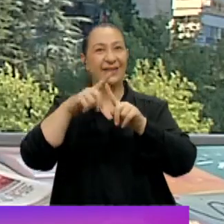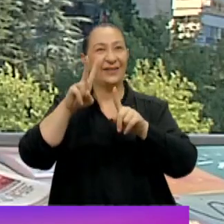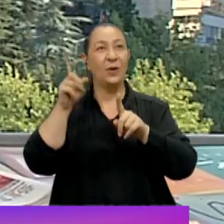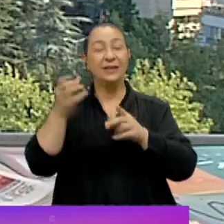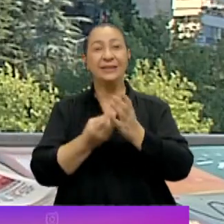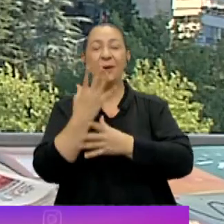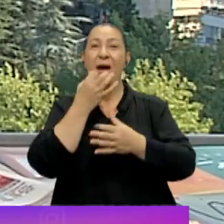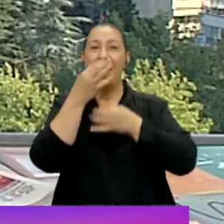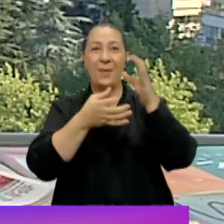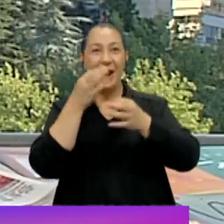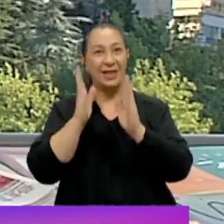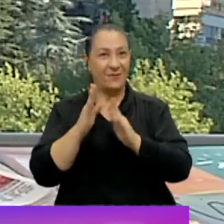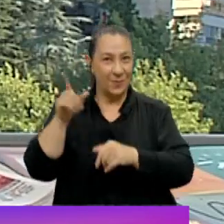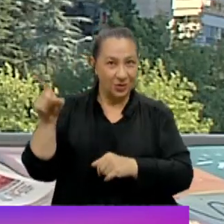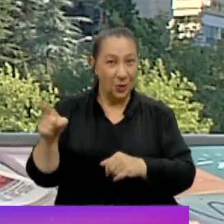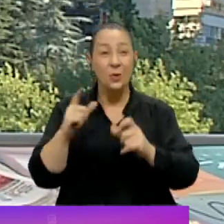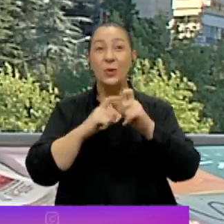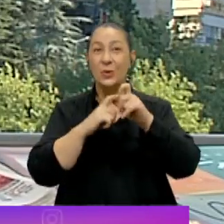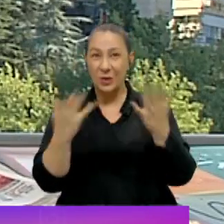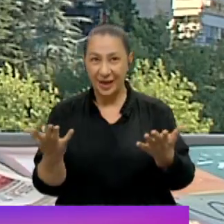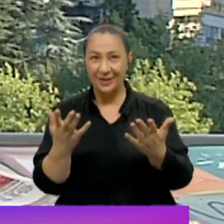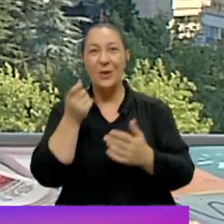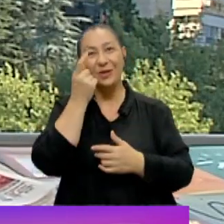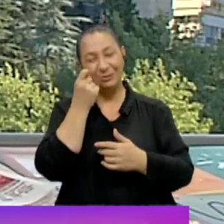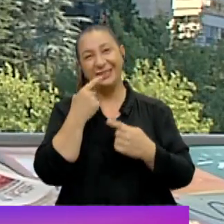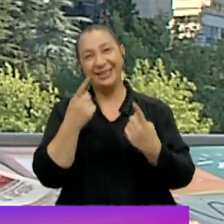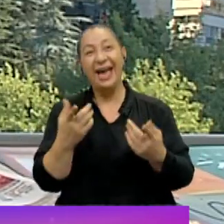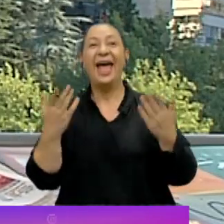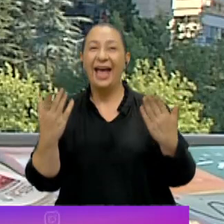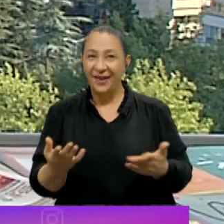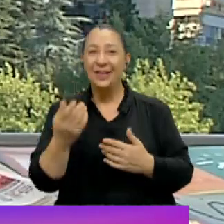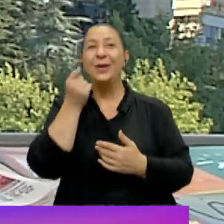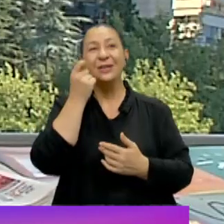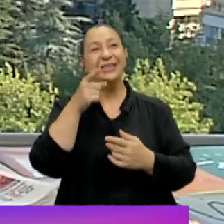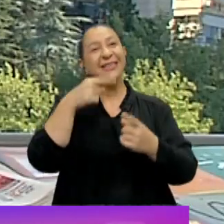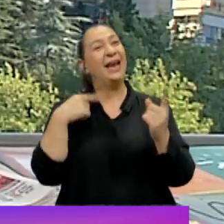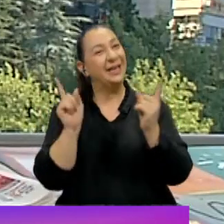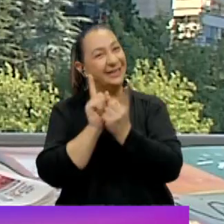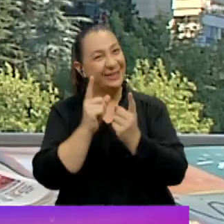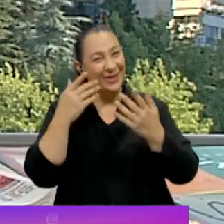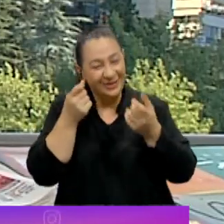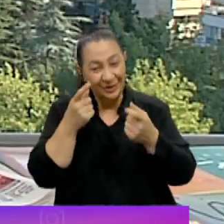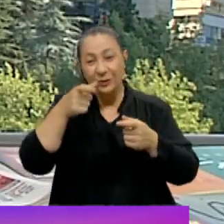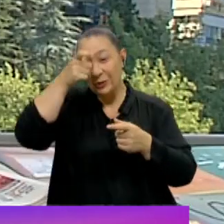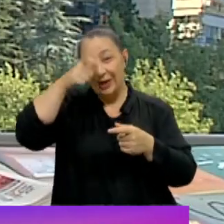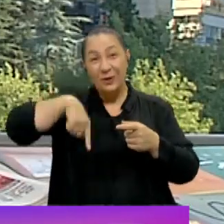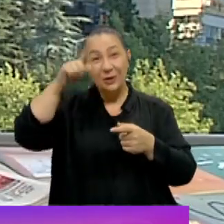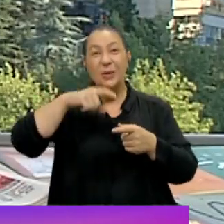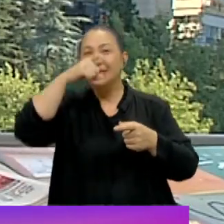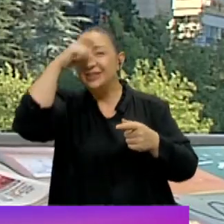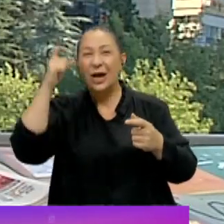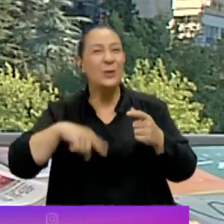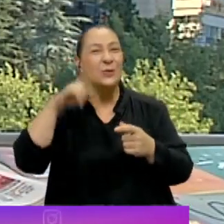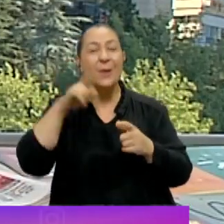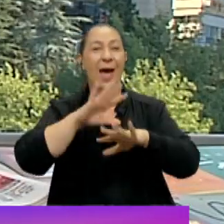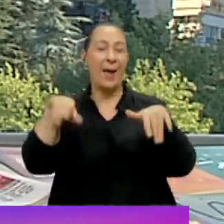sabah haberleri aktarıyor Halk TV'de. Günaydın özlemişiz demiş. Evet özledik, sizlerle buluşmayı özledik. Türkiye'nin gündemi, sıcak gündemini